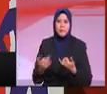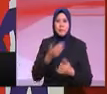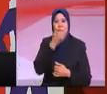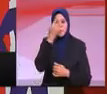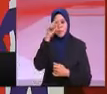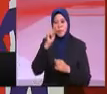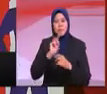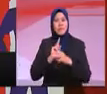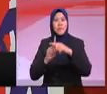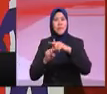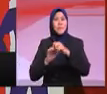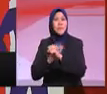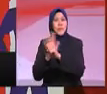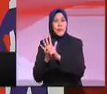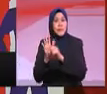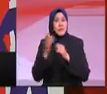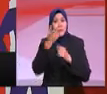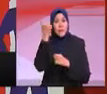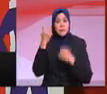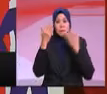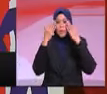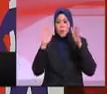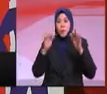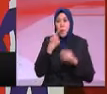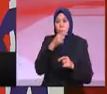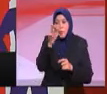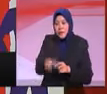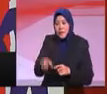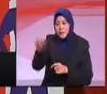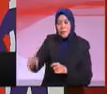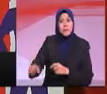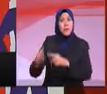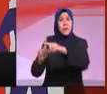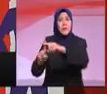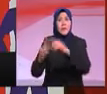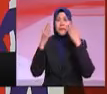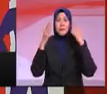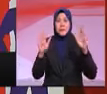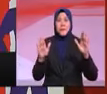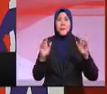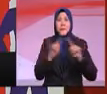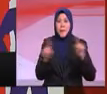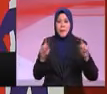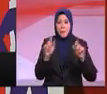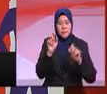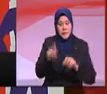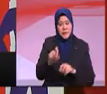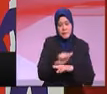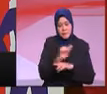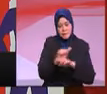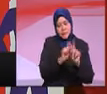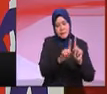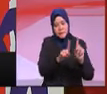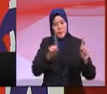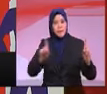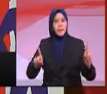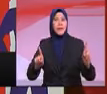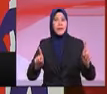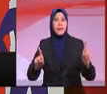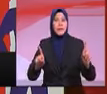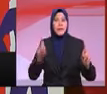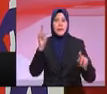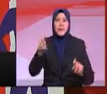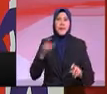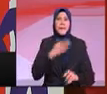yang positif, dan juga kita tak tahu mana yang kes yang positif. Tapi kalau kita amalkan SOP, penjarakan itu penting. Marilah kita